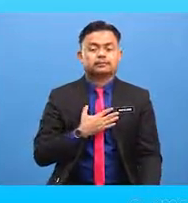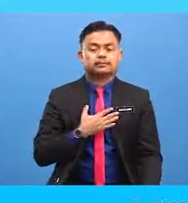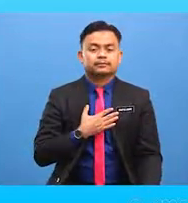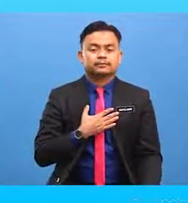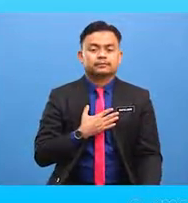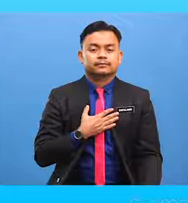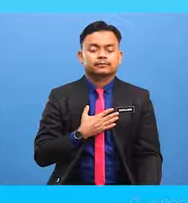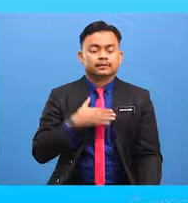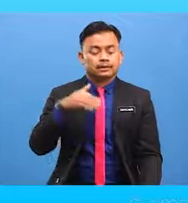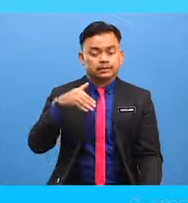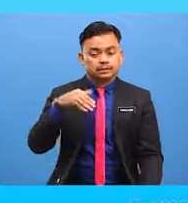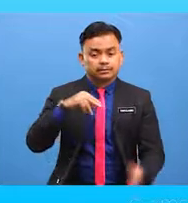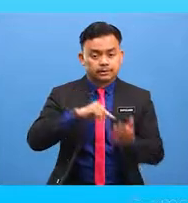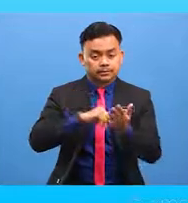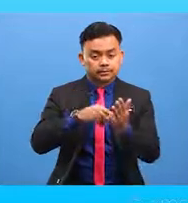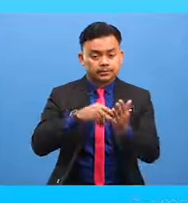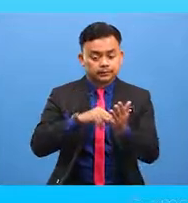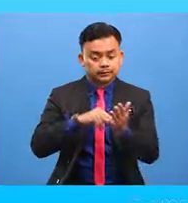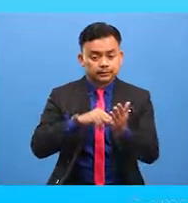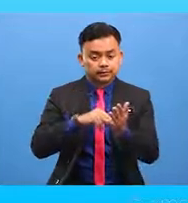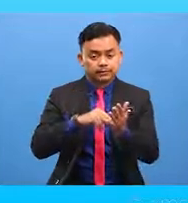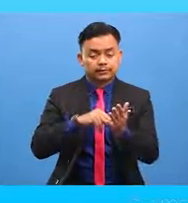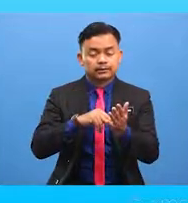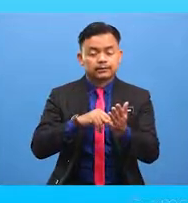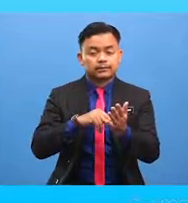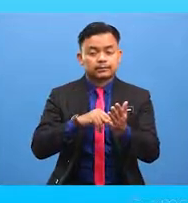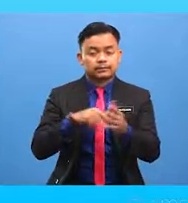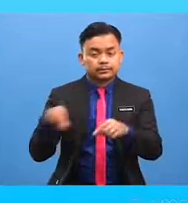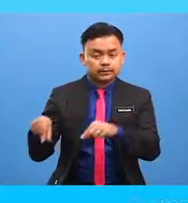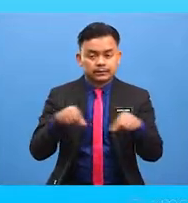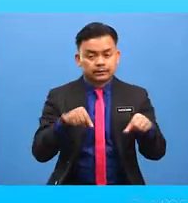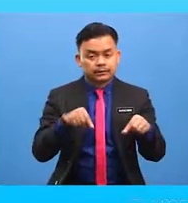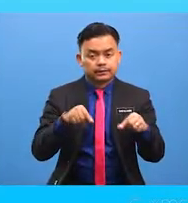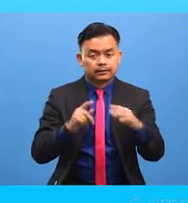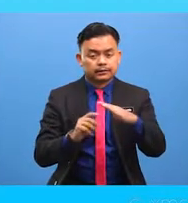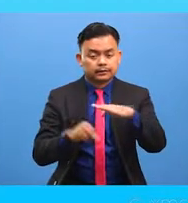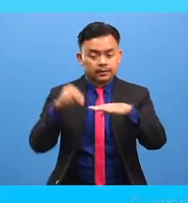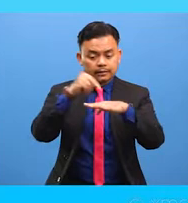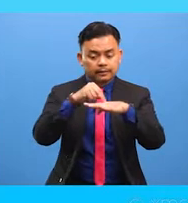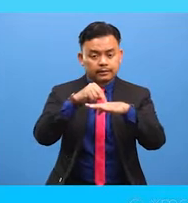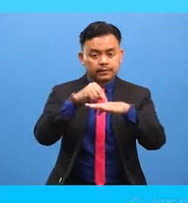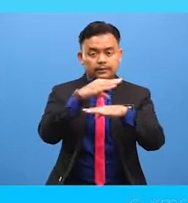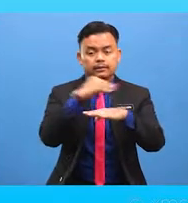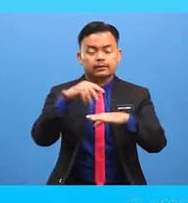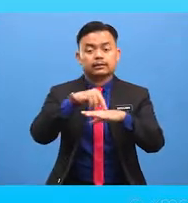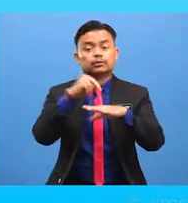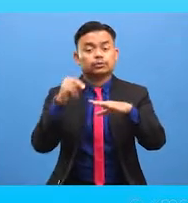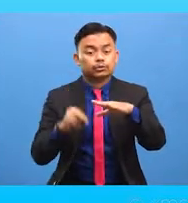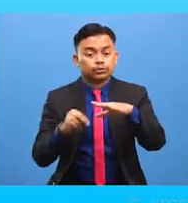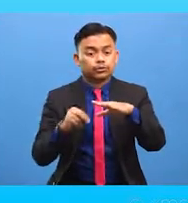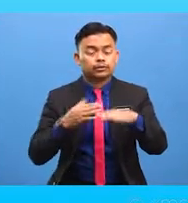Sebelum mengira pergerakan naik dan turun dada, cikgu mahu kamu kenal pasti dengan lebih